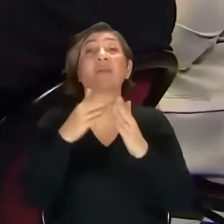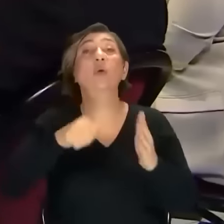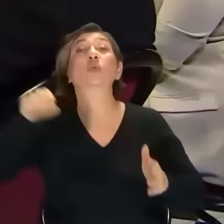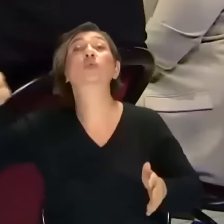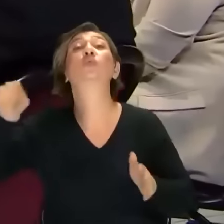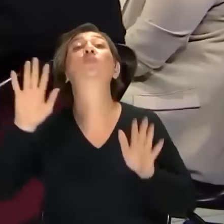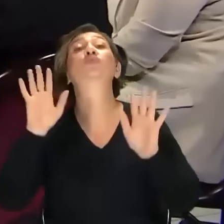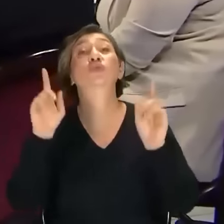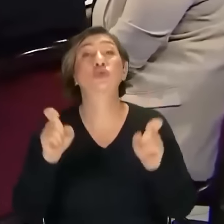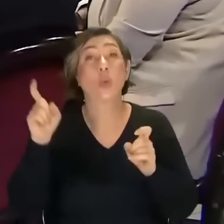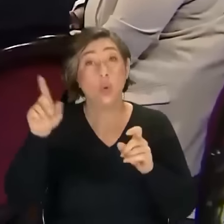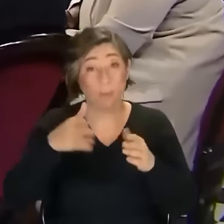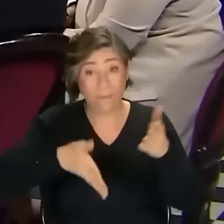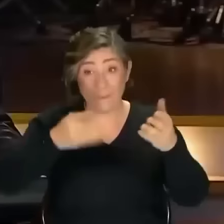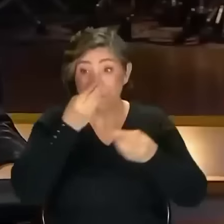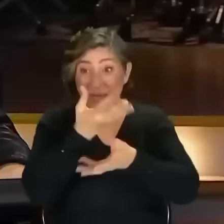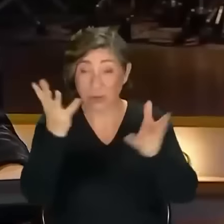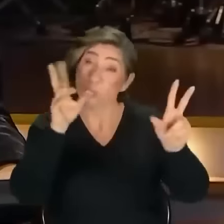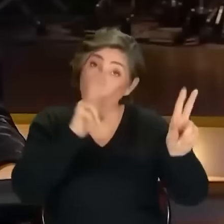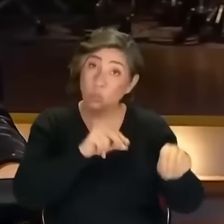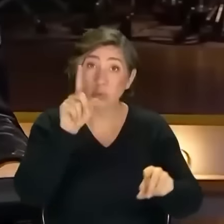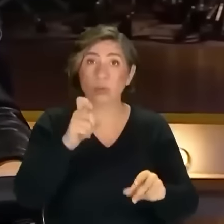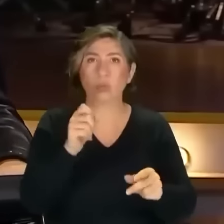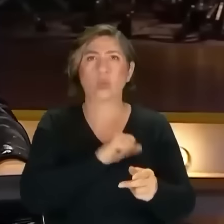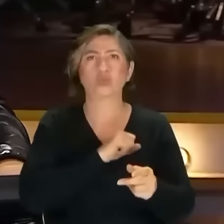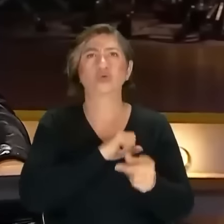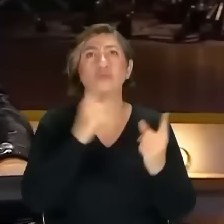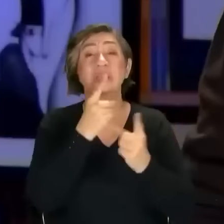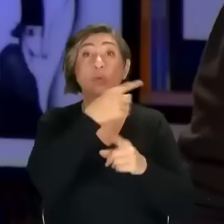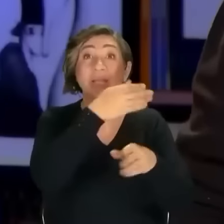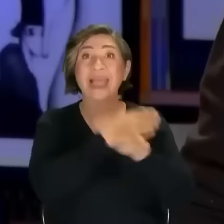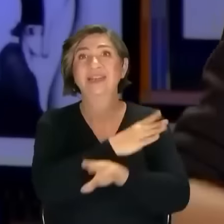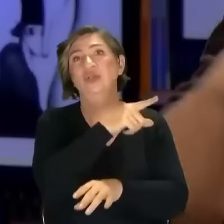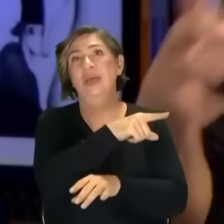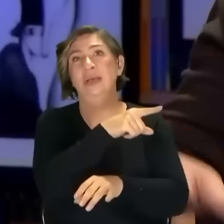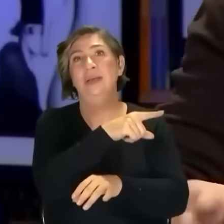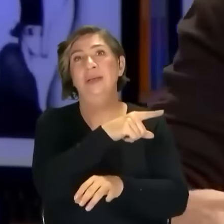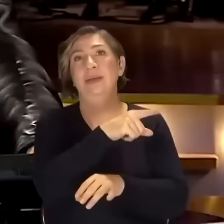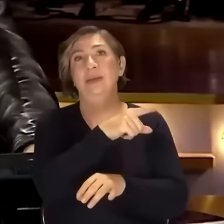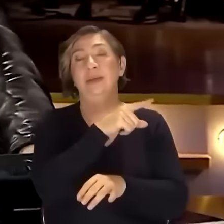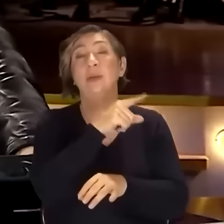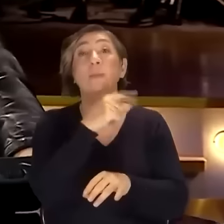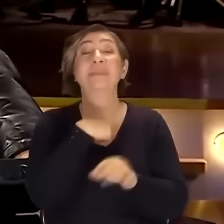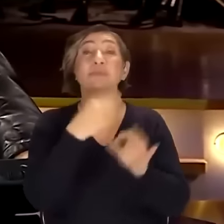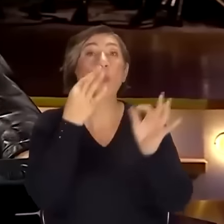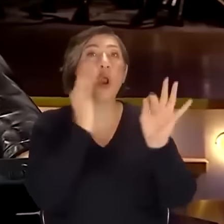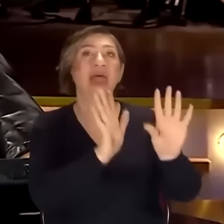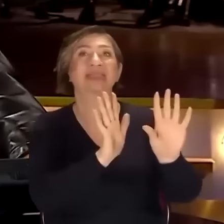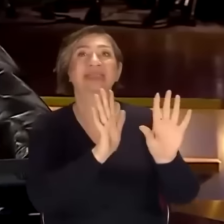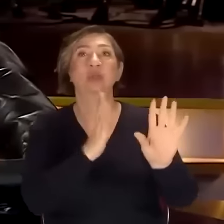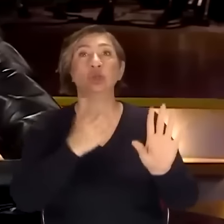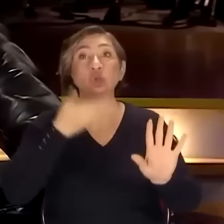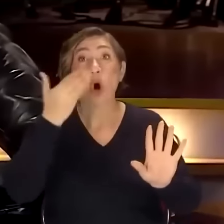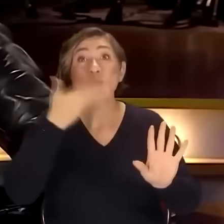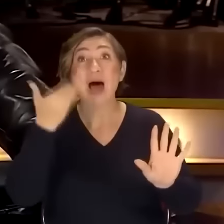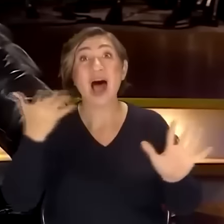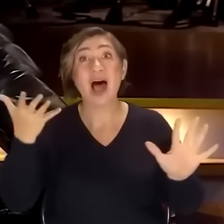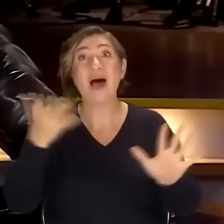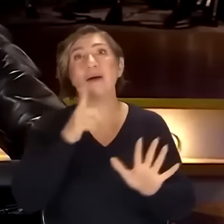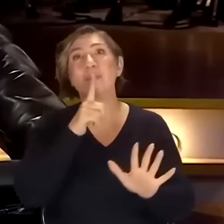götürmüyor musunuz uyuyorlar yani korkunç Mesela bu gerçek bu gerçek o gösteriş aslımız çorba